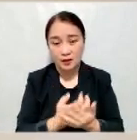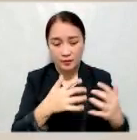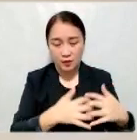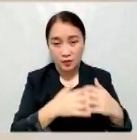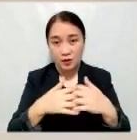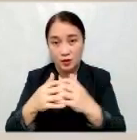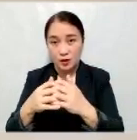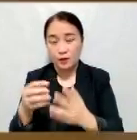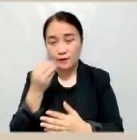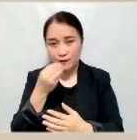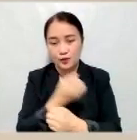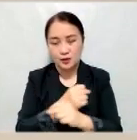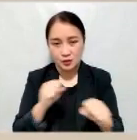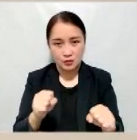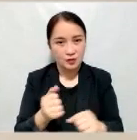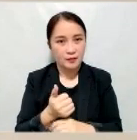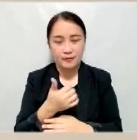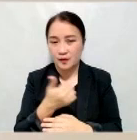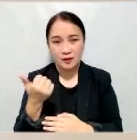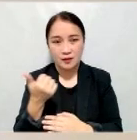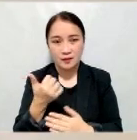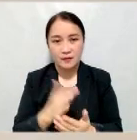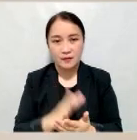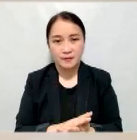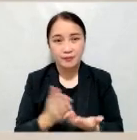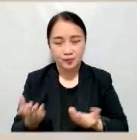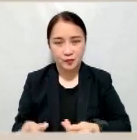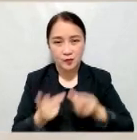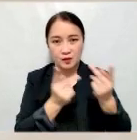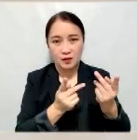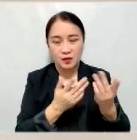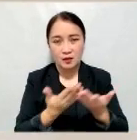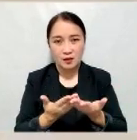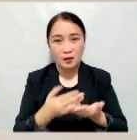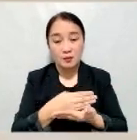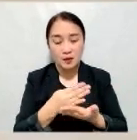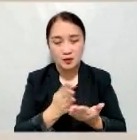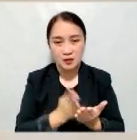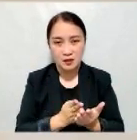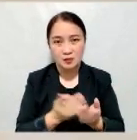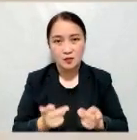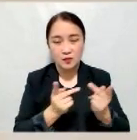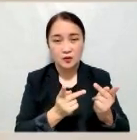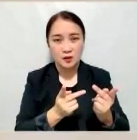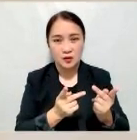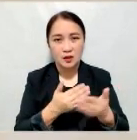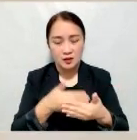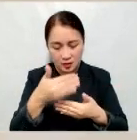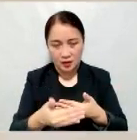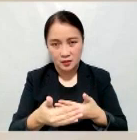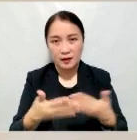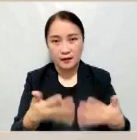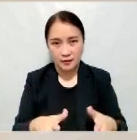security at iba pa. Formal na isusumite ng Palasyo sa Kongreso ang budget proposal ilang linggo matapos ang State of the Nation address